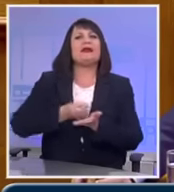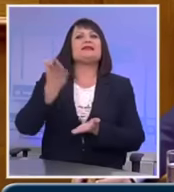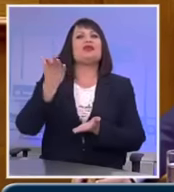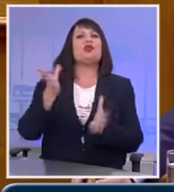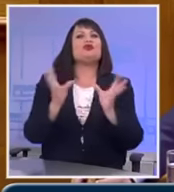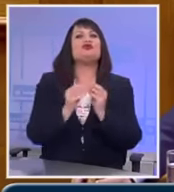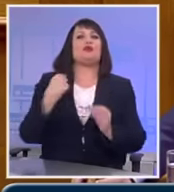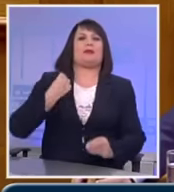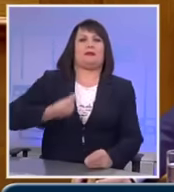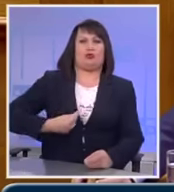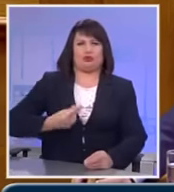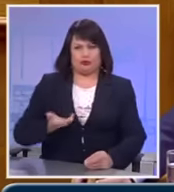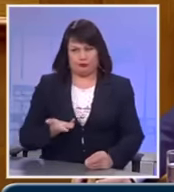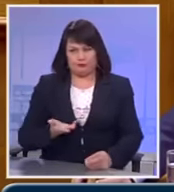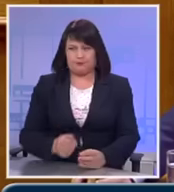το